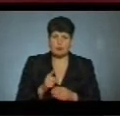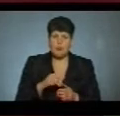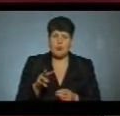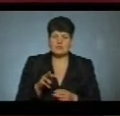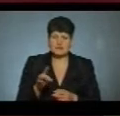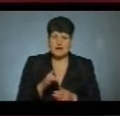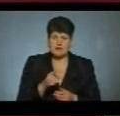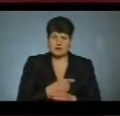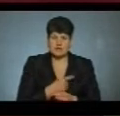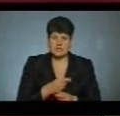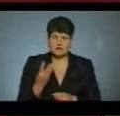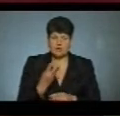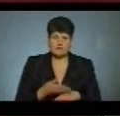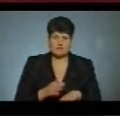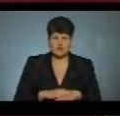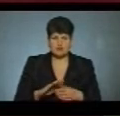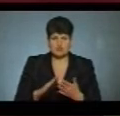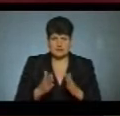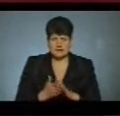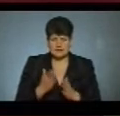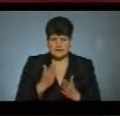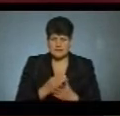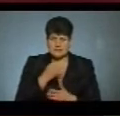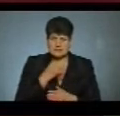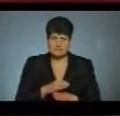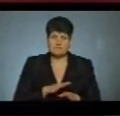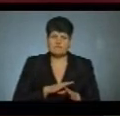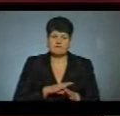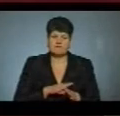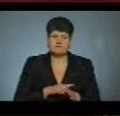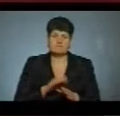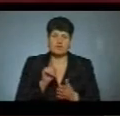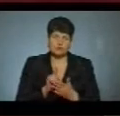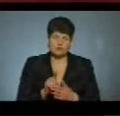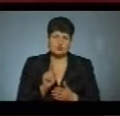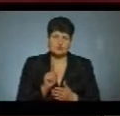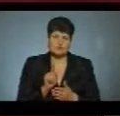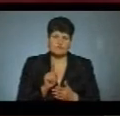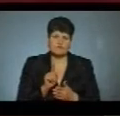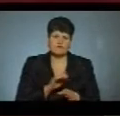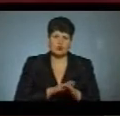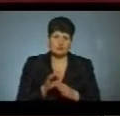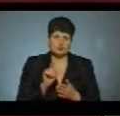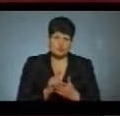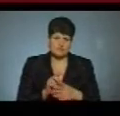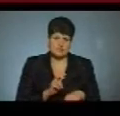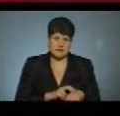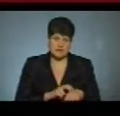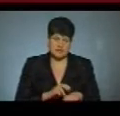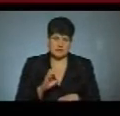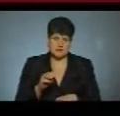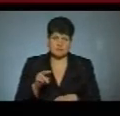Троє з них у важкому стані, повідомила виконувачка обов'язків головного лікаря медзакладу Стефанія Підгірна.